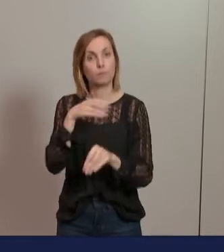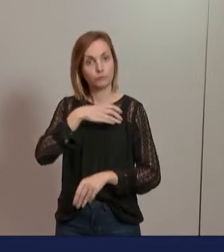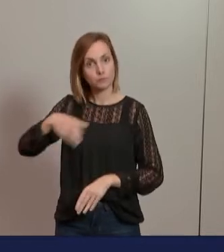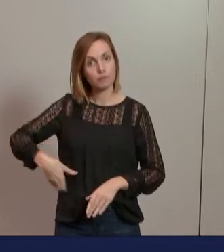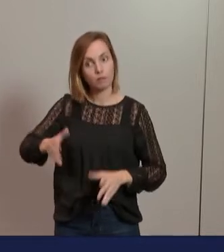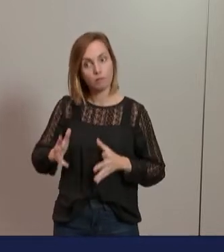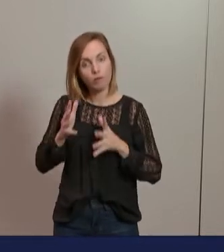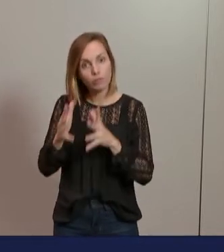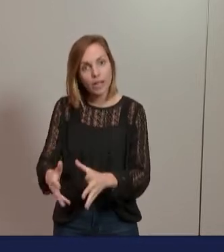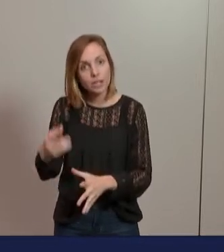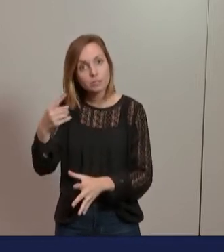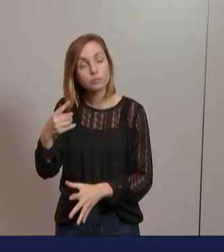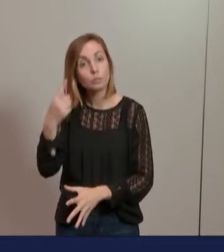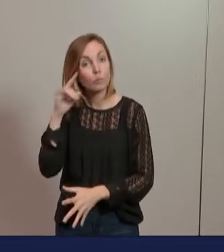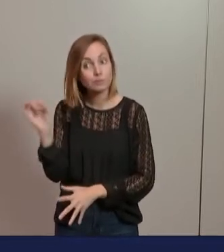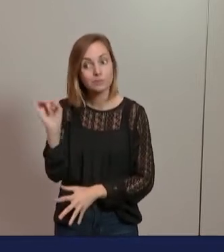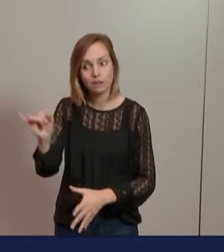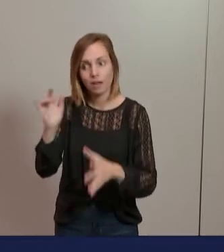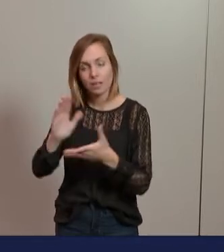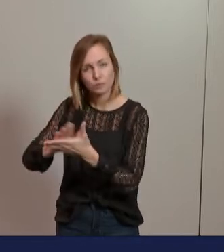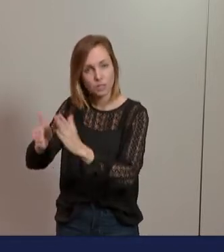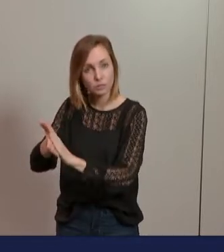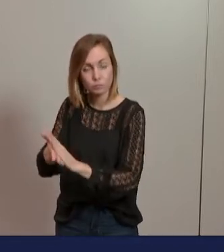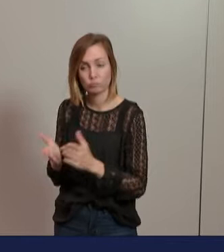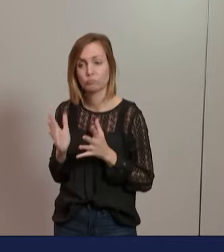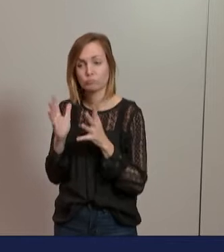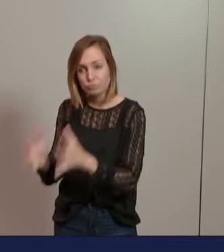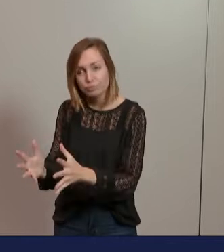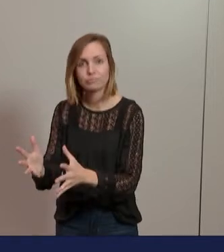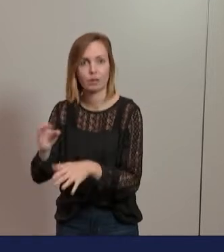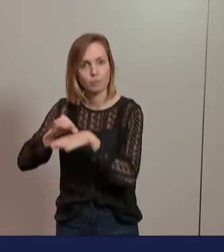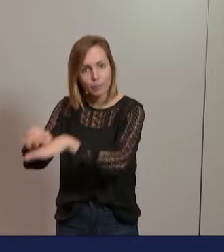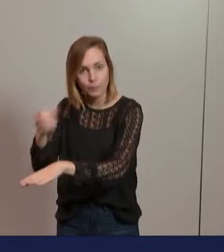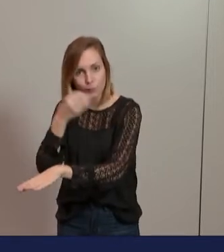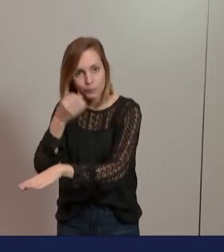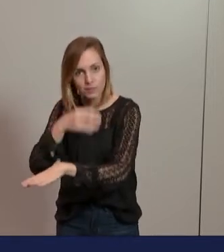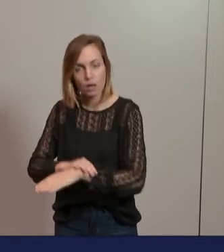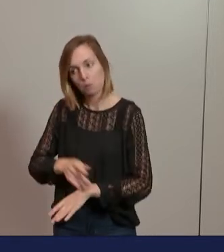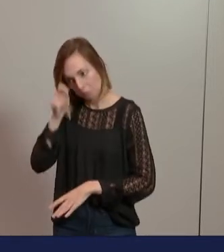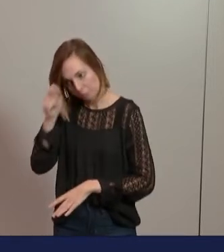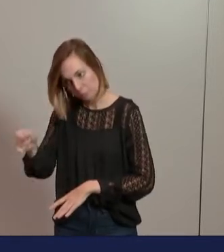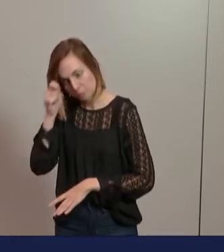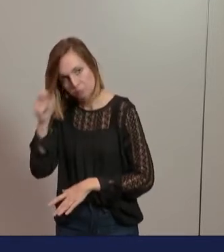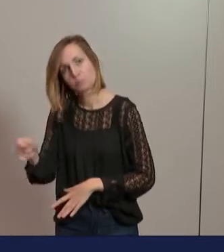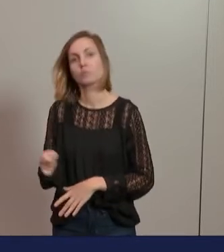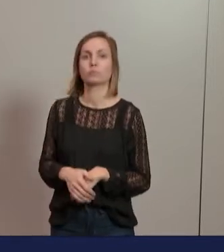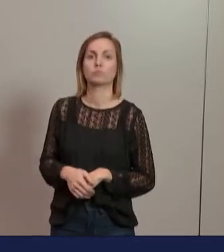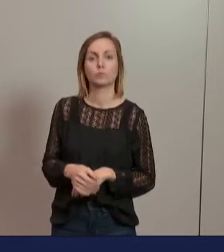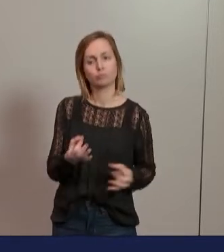aussi auprès des associations en les accompagnant au quotidien. Nous saluons régulièrement leur rôle fondamental pour le